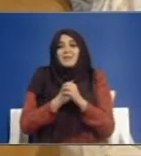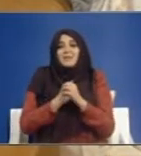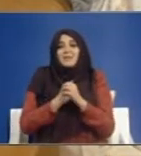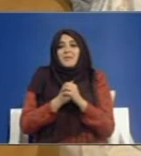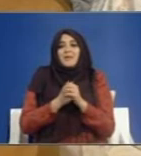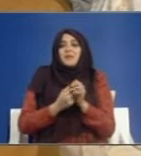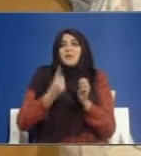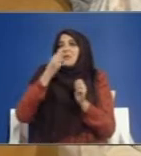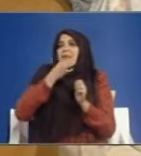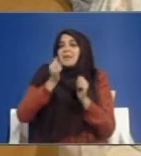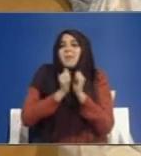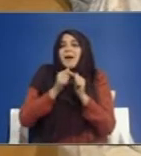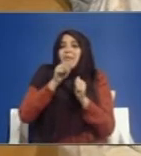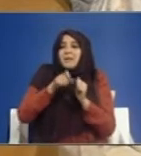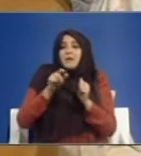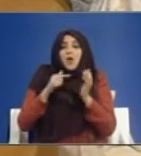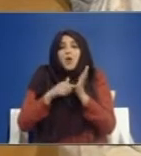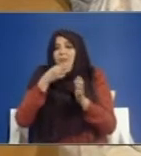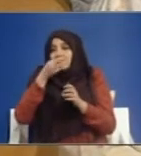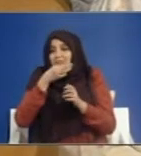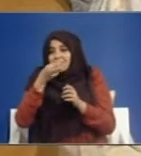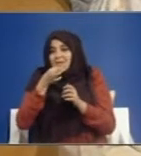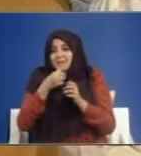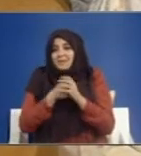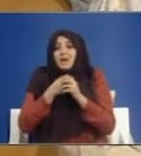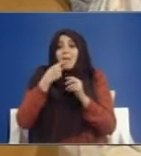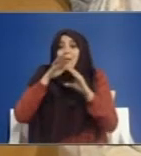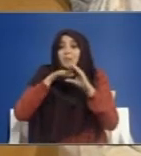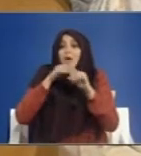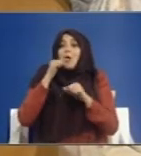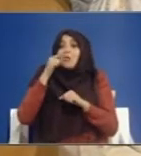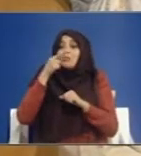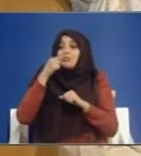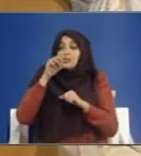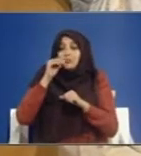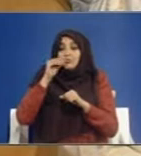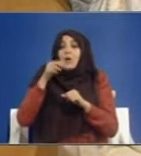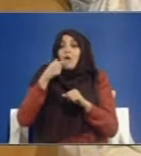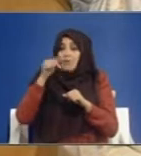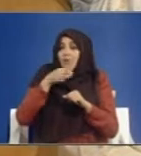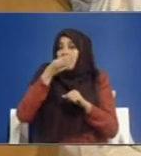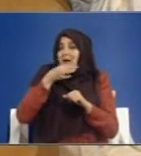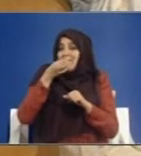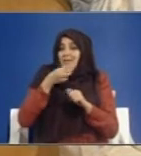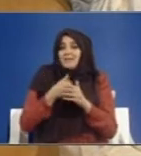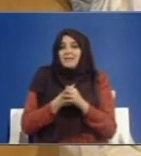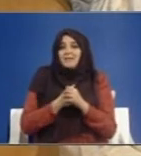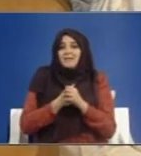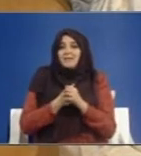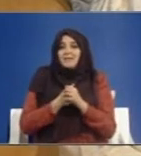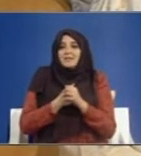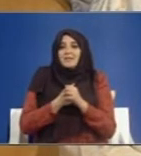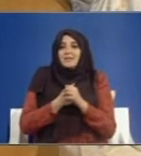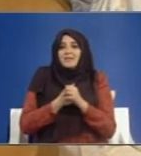مع عبدي حيث تحرك ذكرني وتحركت به شفتاه، كما قال صلى الله عليه وسلم، هكذا قال صلى الله عليه وسلم وتحركت